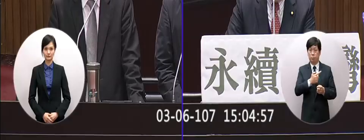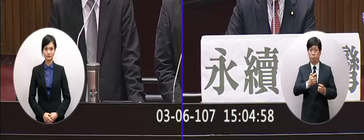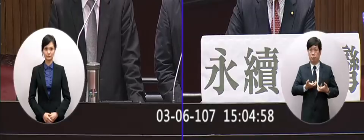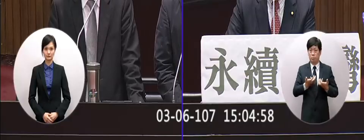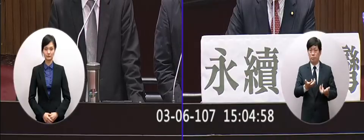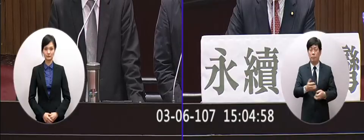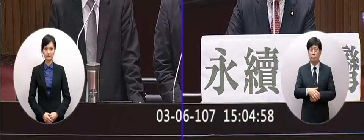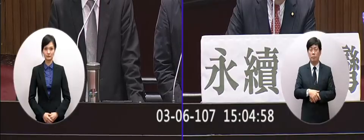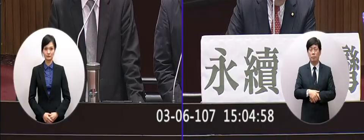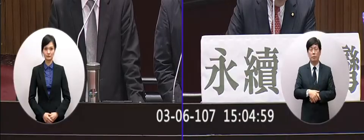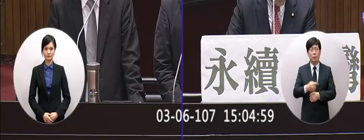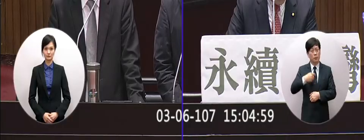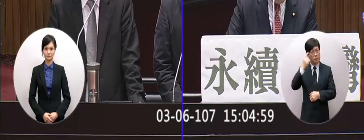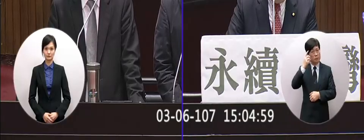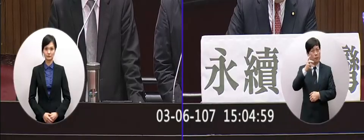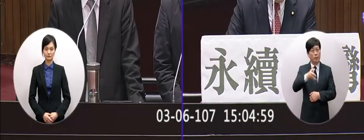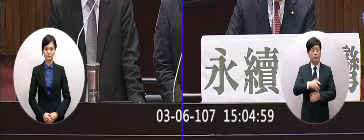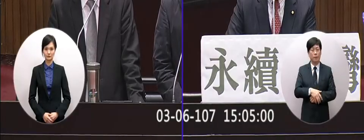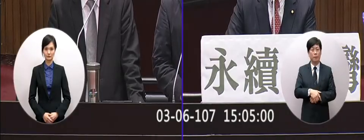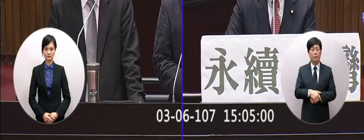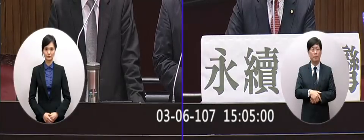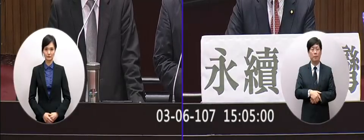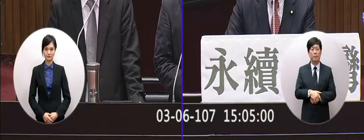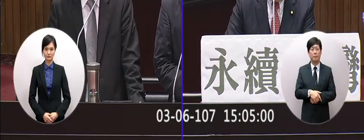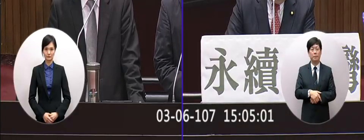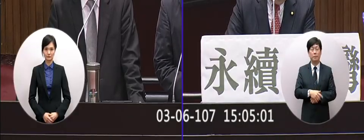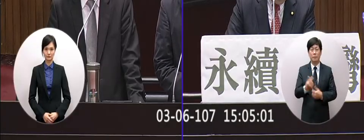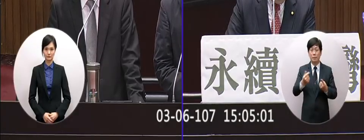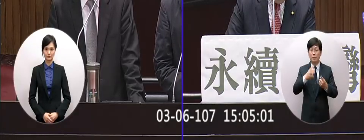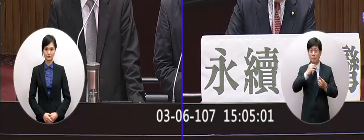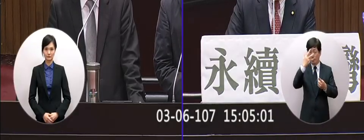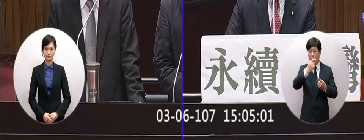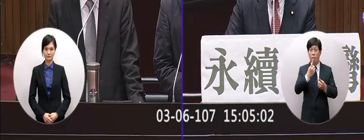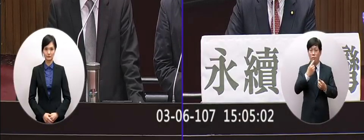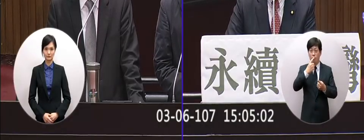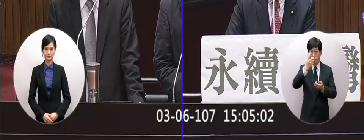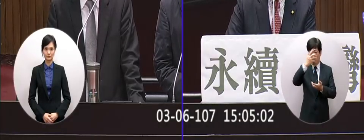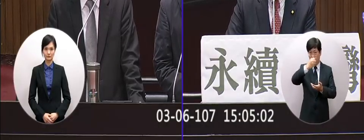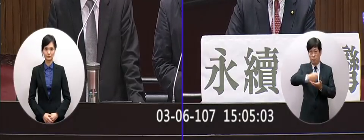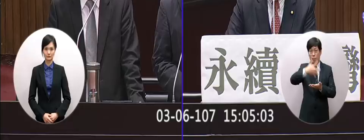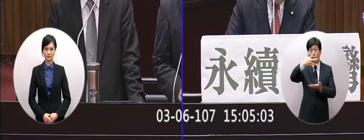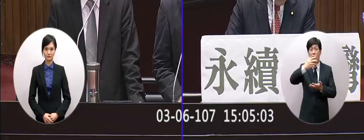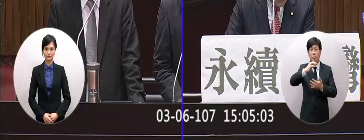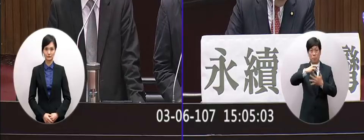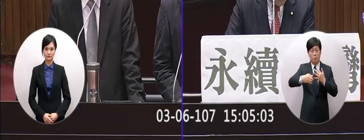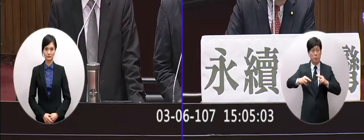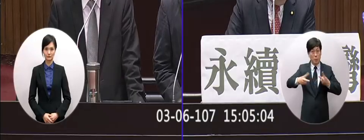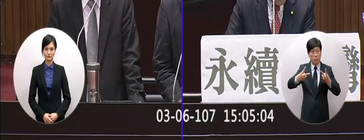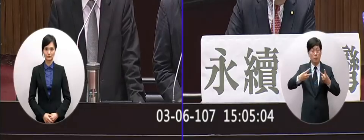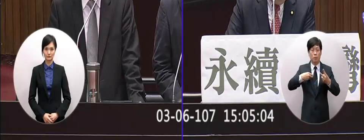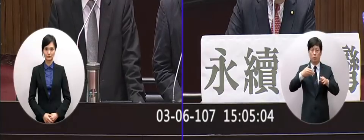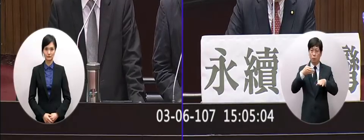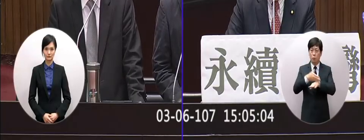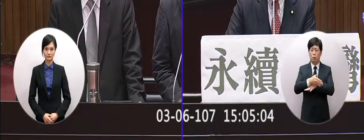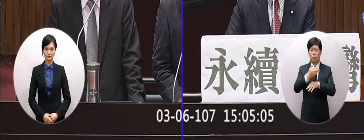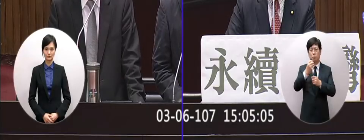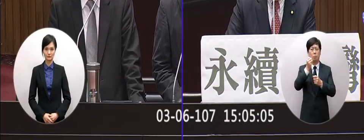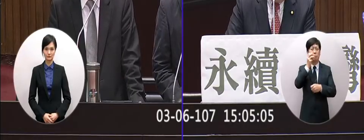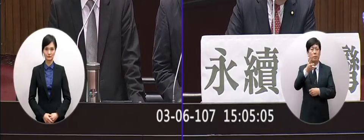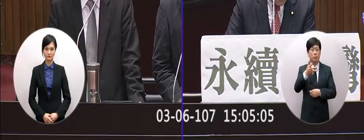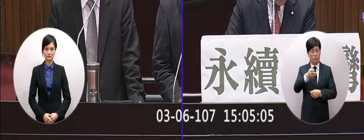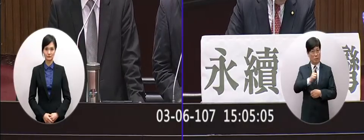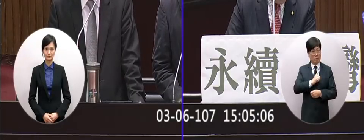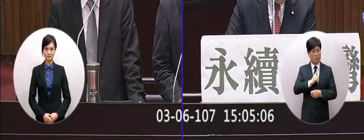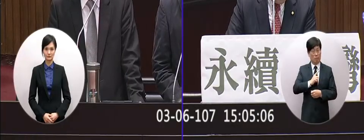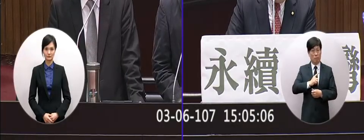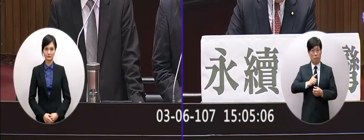那本席要问院长的是说，在围绕条例通过了以后已经快8个月了，那您知